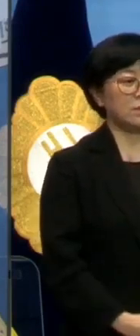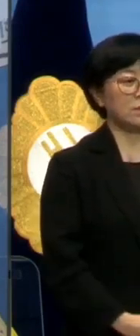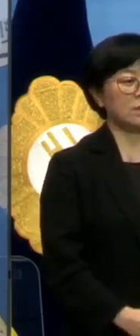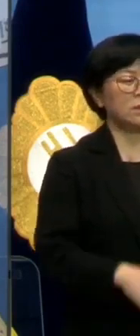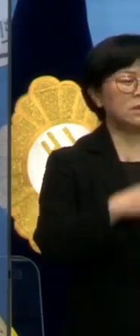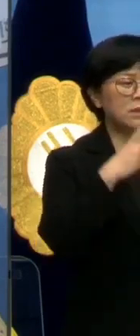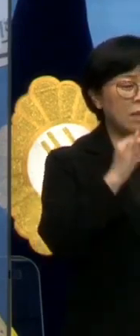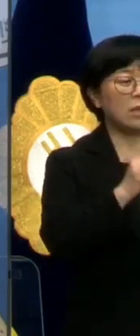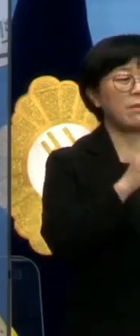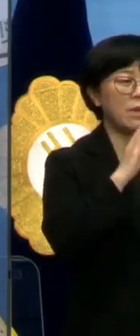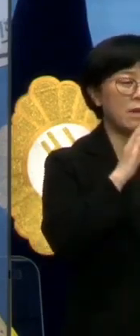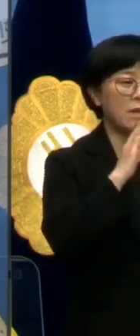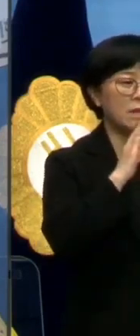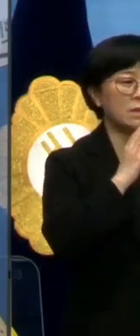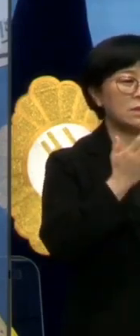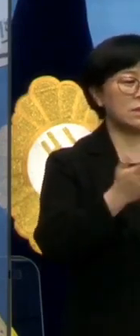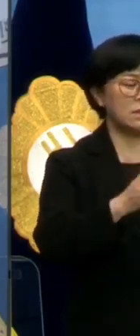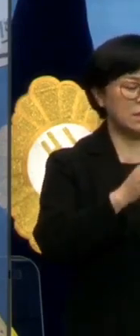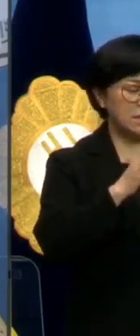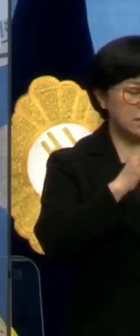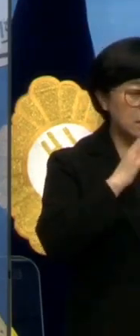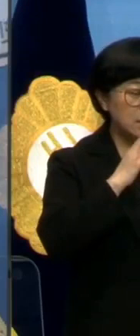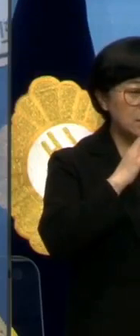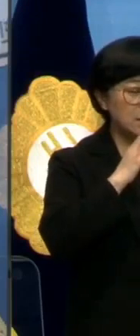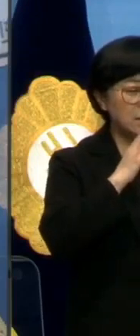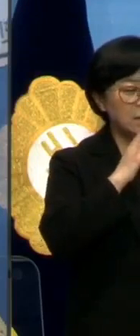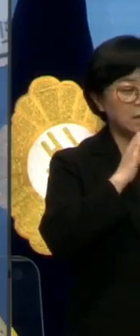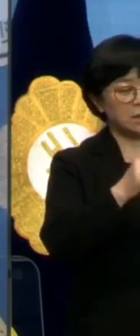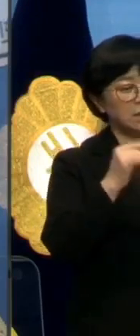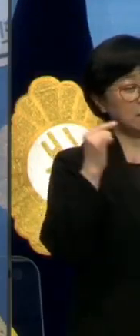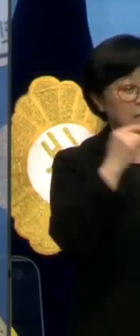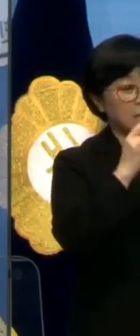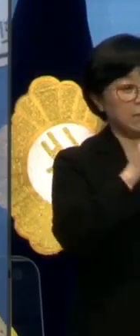당연한 말이지만 참으로 비점 1